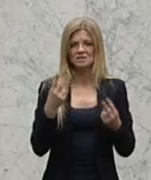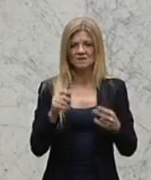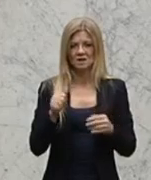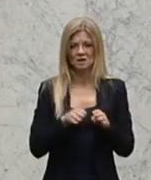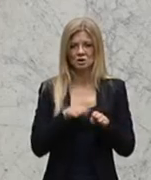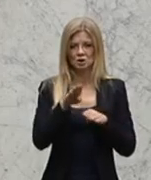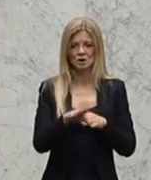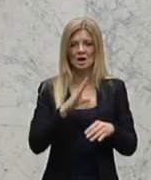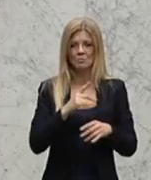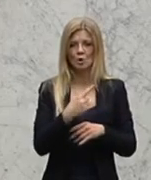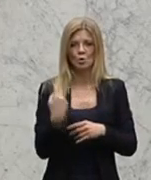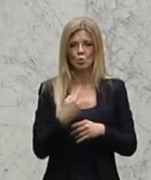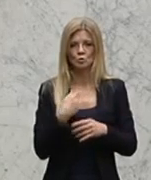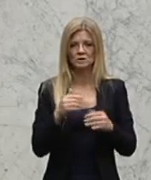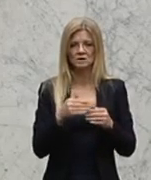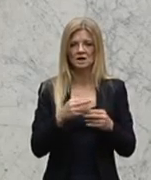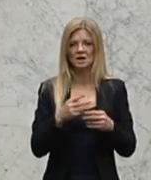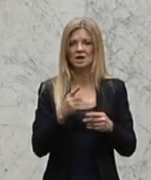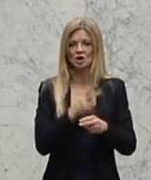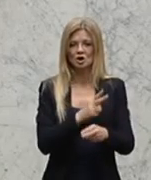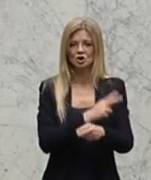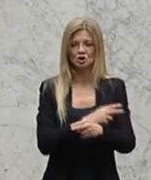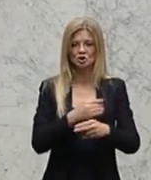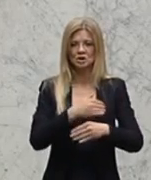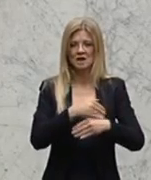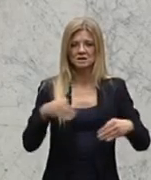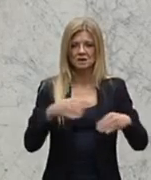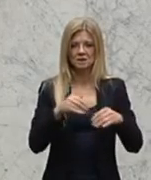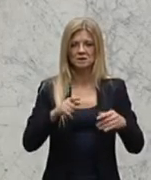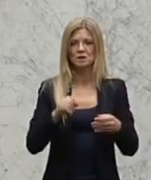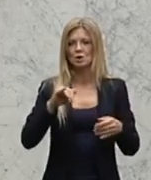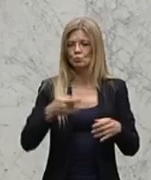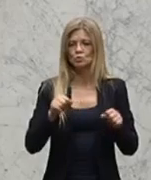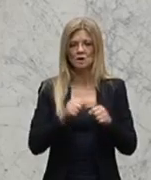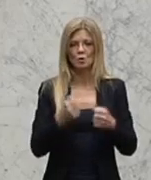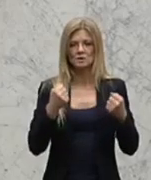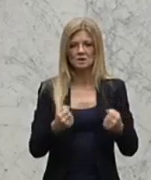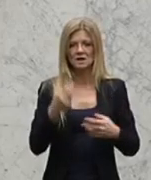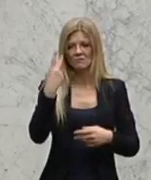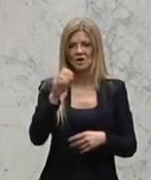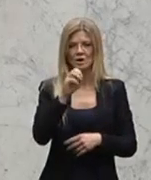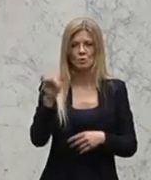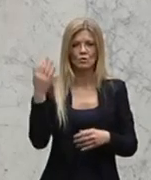unsere Staatsgrenze dank des fortschreitenden Versagens der EU gesichert werden. Danke.